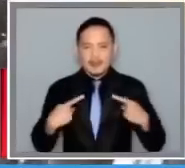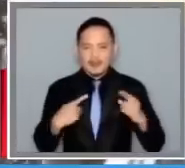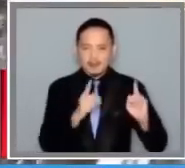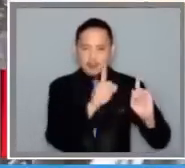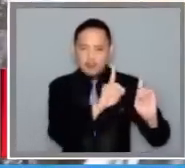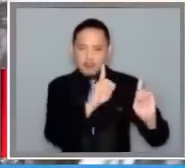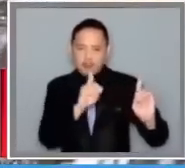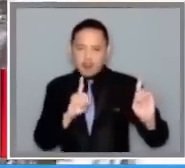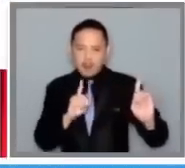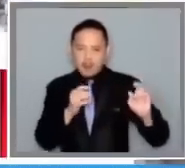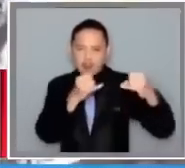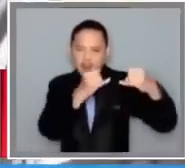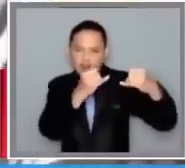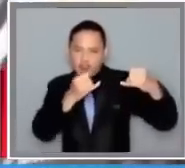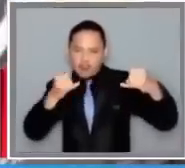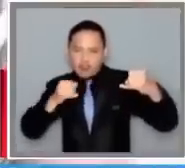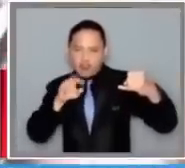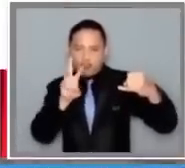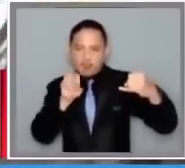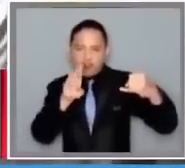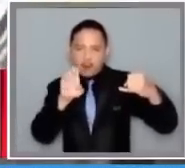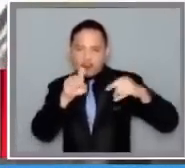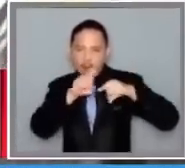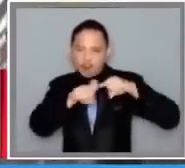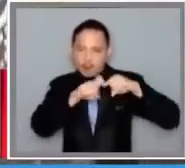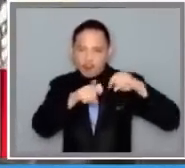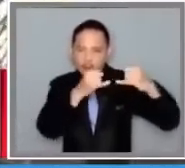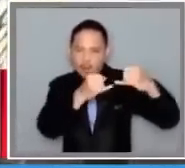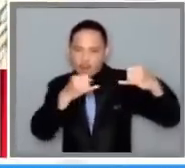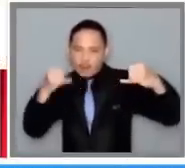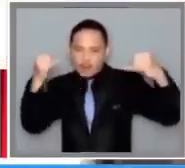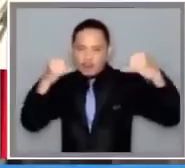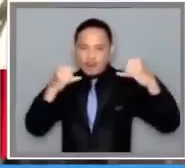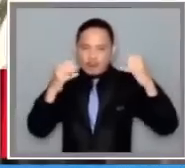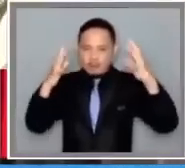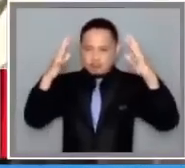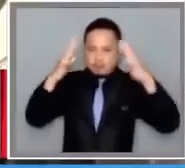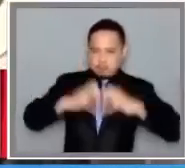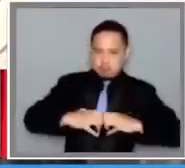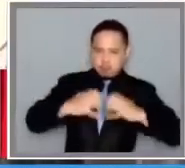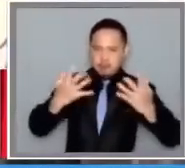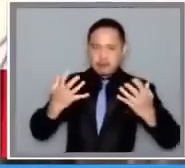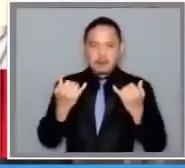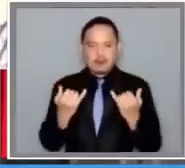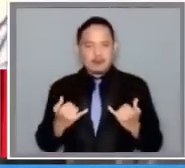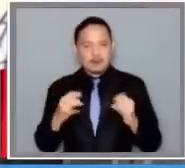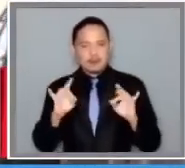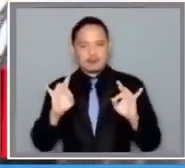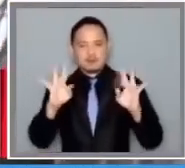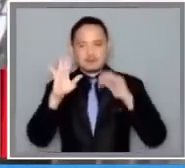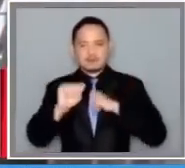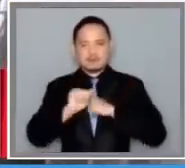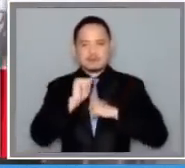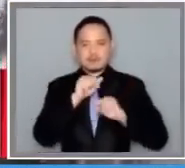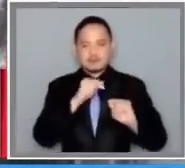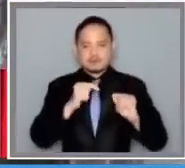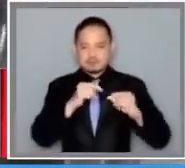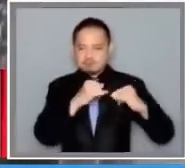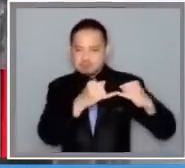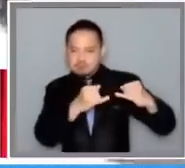nako, delikadong-delikado ho yan. At alam nyo na, minsan na nariningan natin, di ba, pagka may mga ganyang salasalabat na